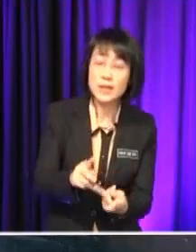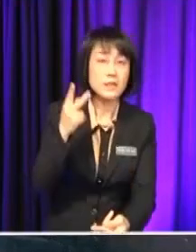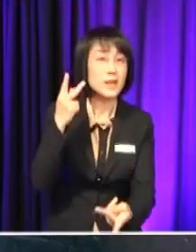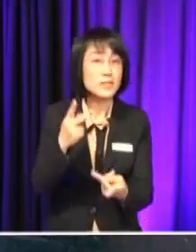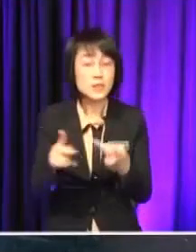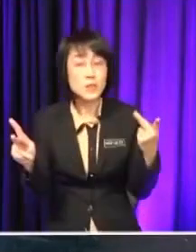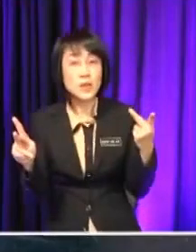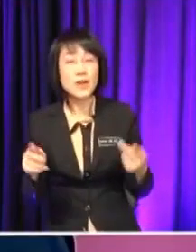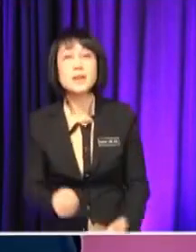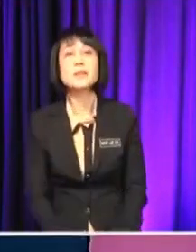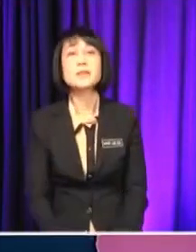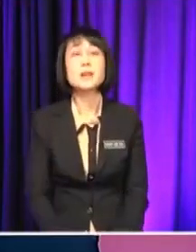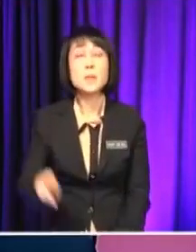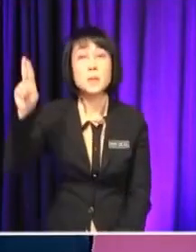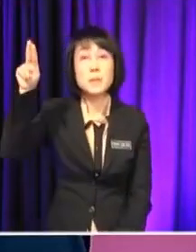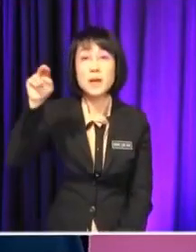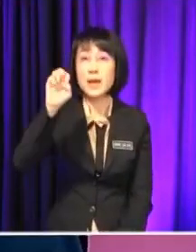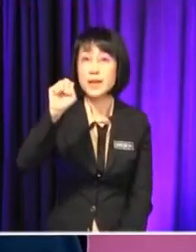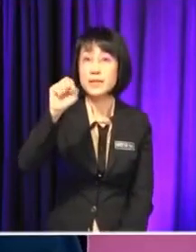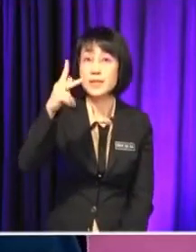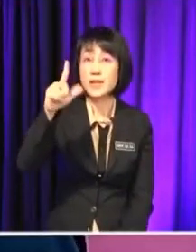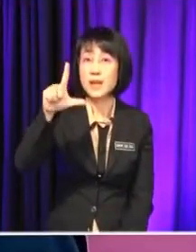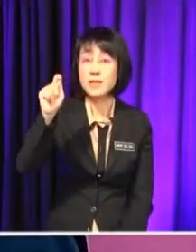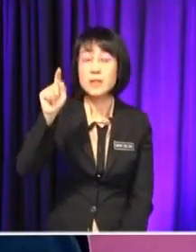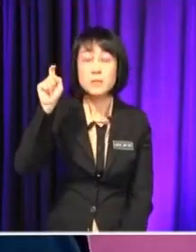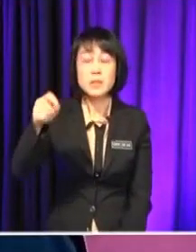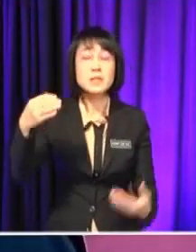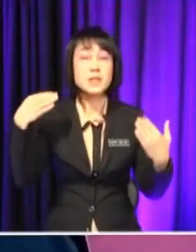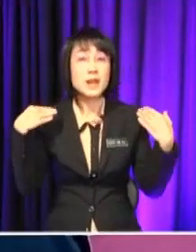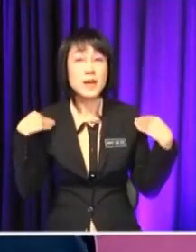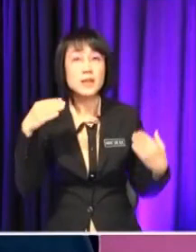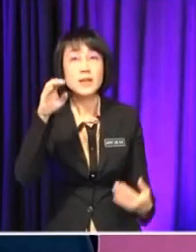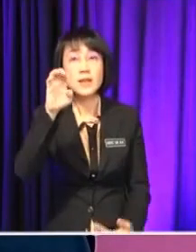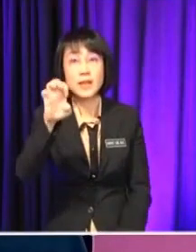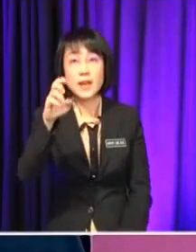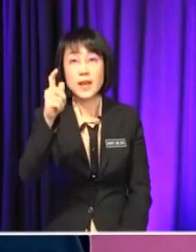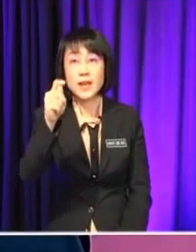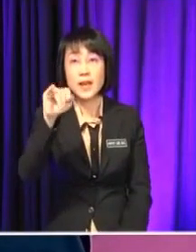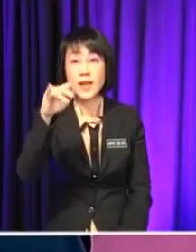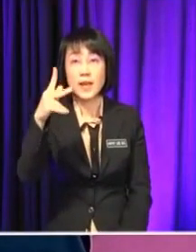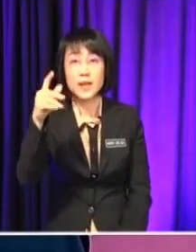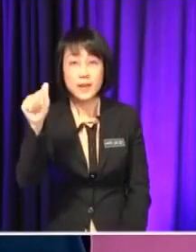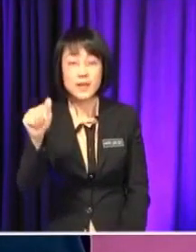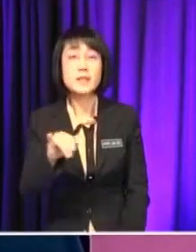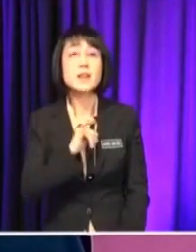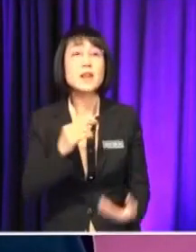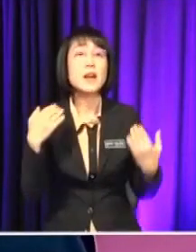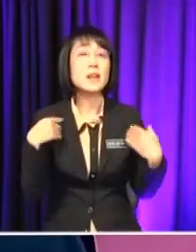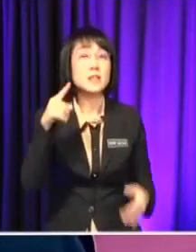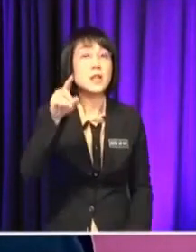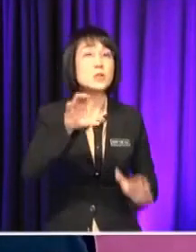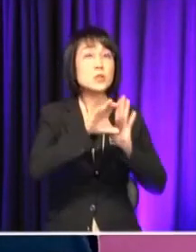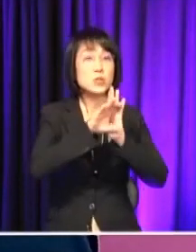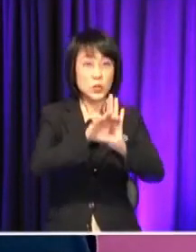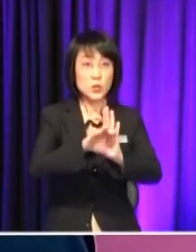pemasangan sqlt perlu ada etika Saya ada satu contoh susunan atau di rumah oke kita